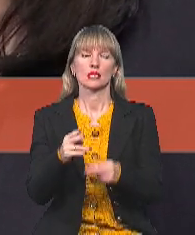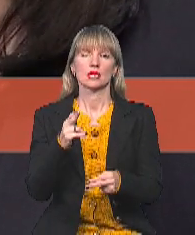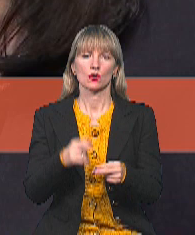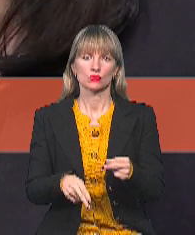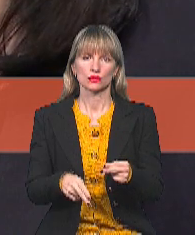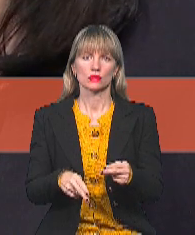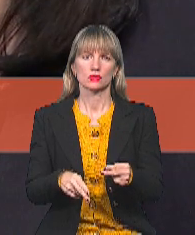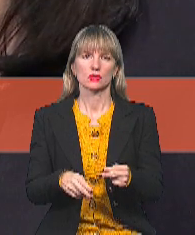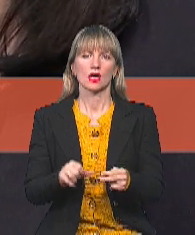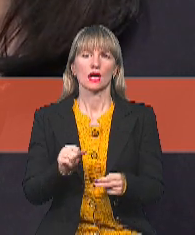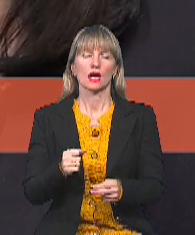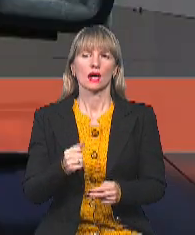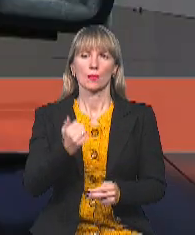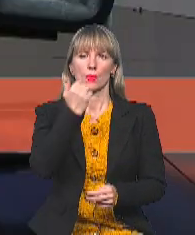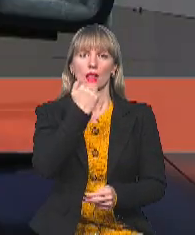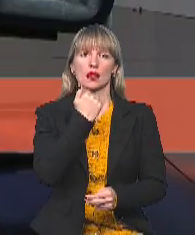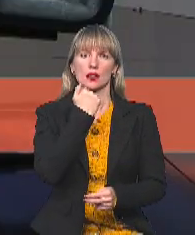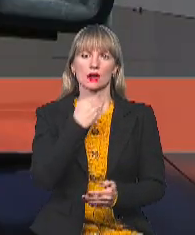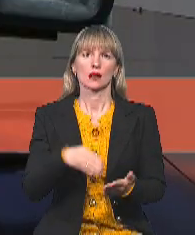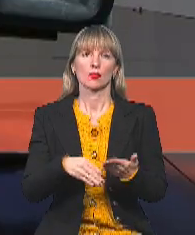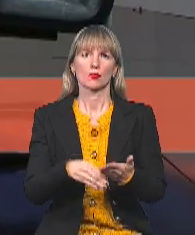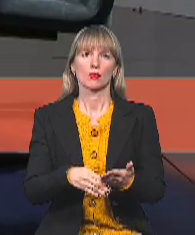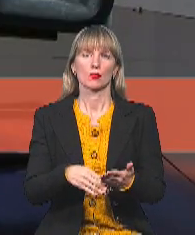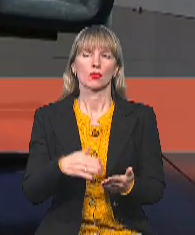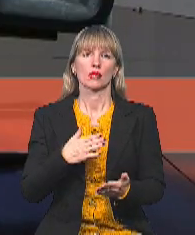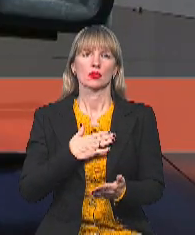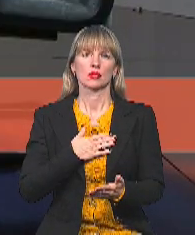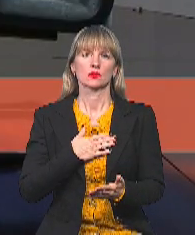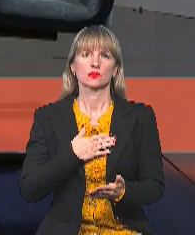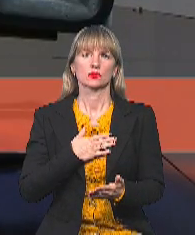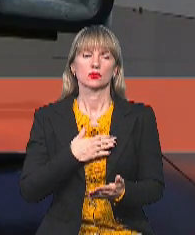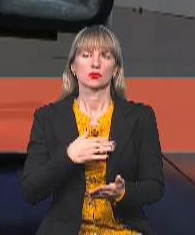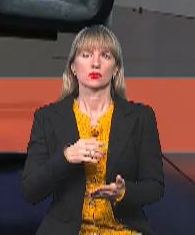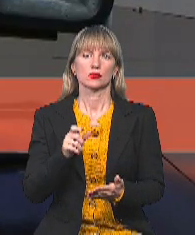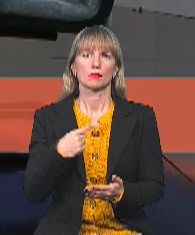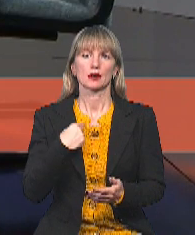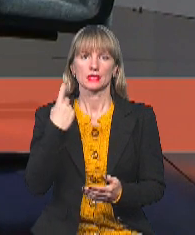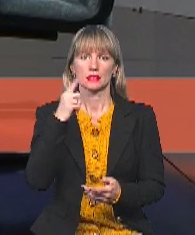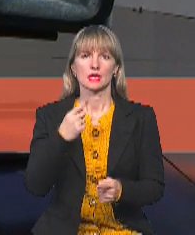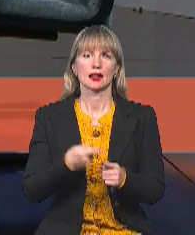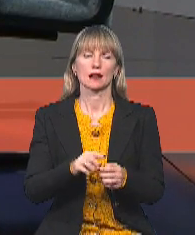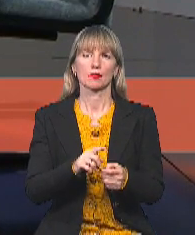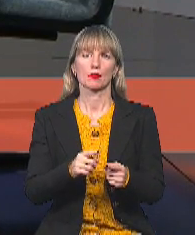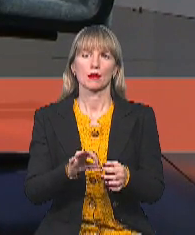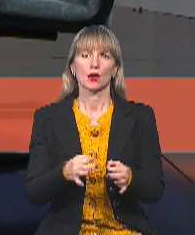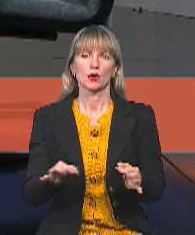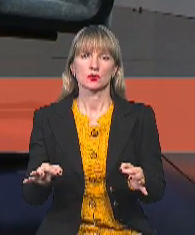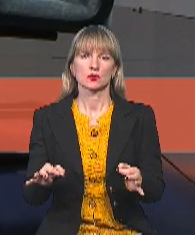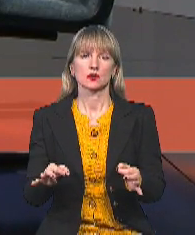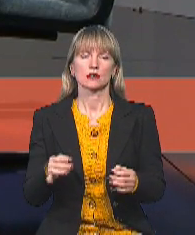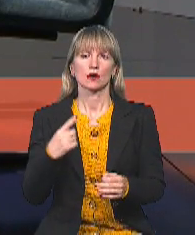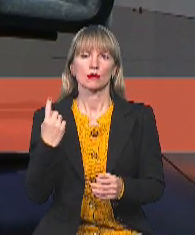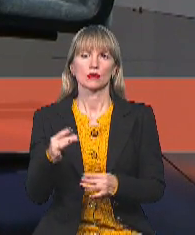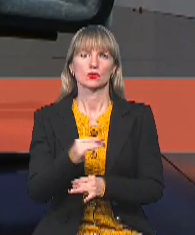А вот благодаря помощи наших депутатов мы инициировали этот процесс на уровне областного